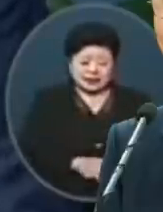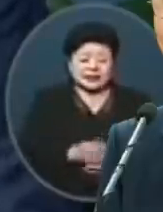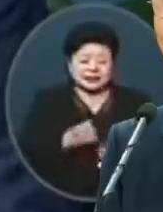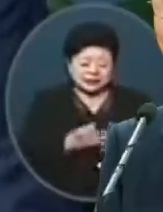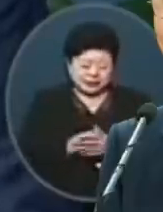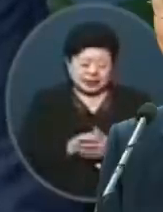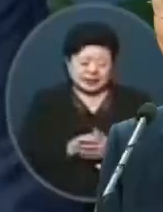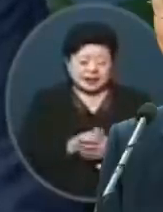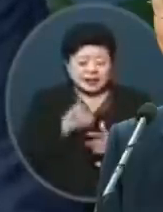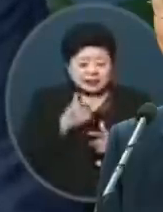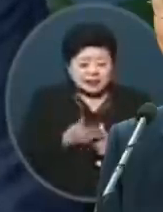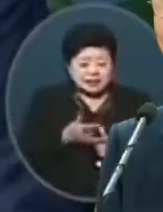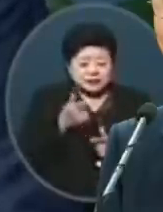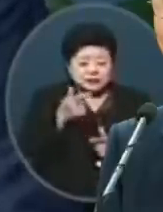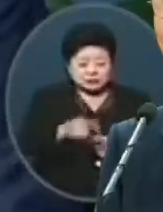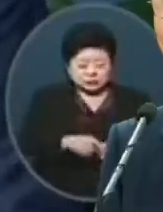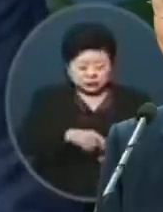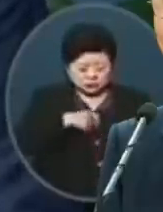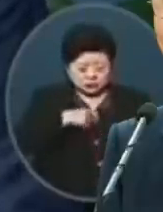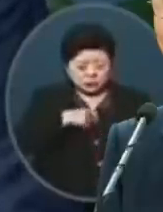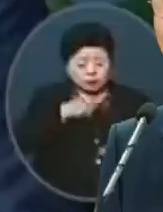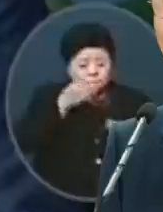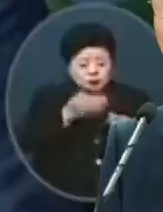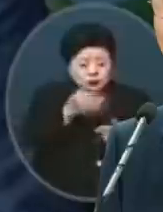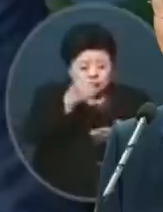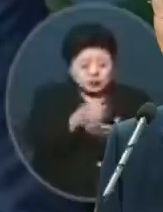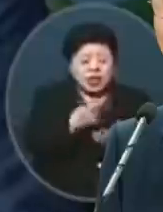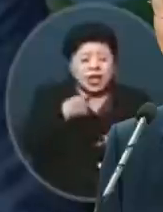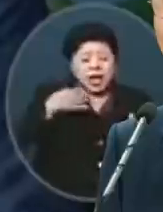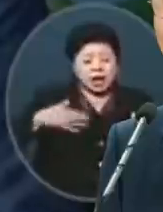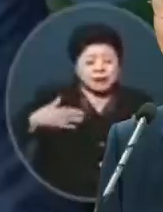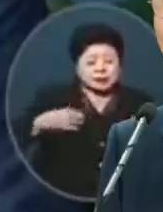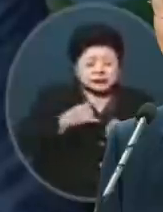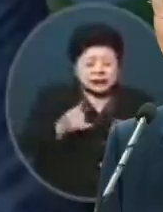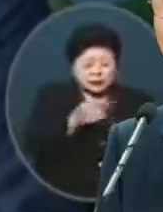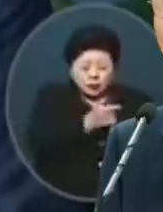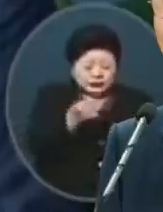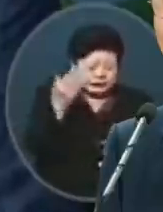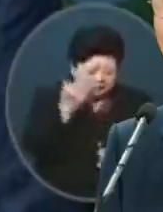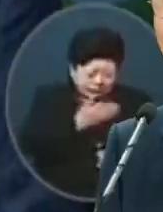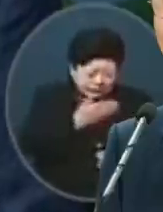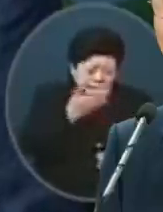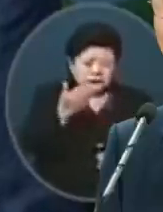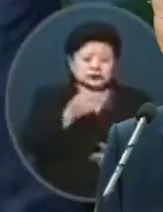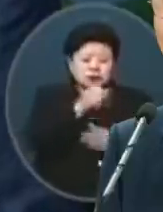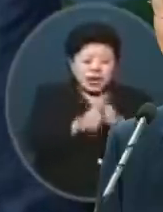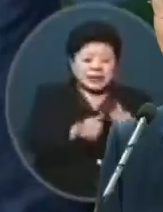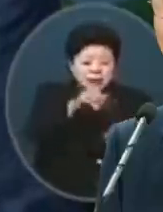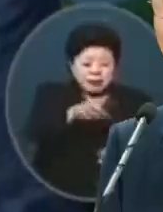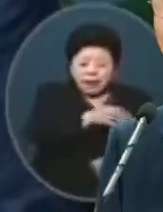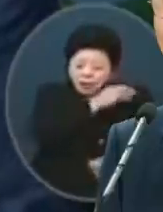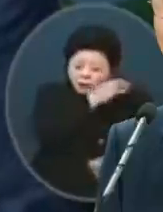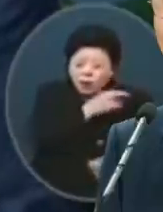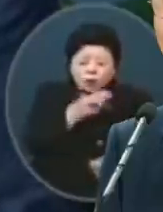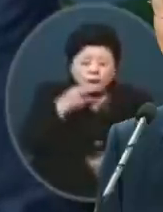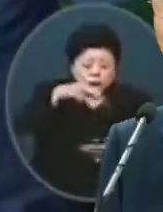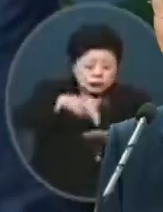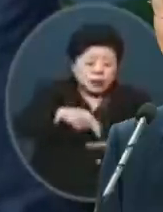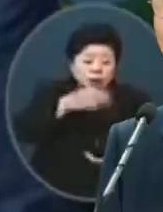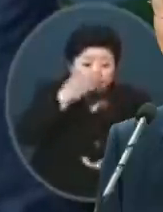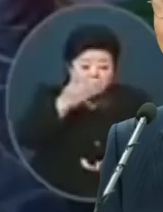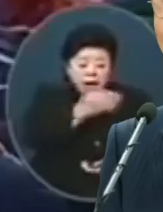그러므로 예수 믿으면 의롭게 되는 것은 죄를 한 번도 안 지은 사람처럼 만날 뿐 아니라 하나님 앞에 부끄럼 없이 설 수